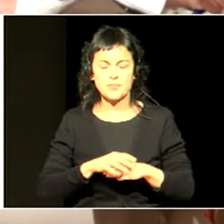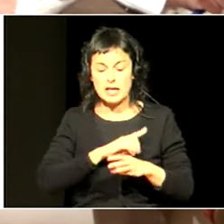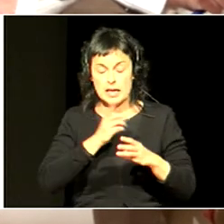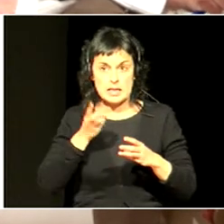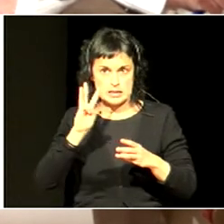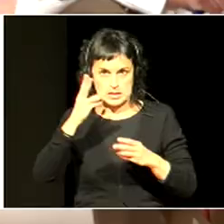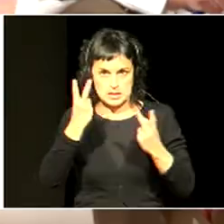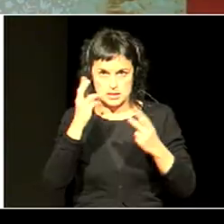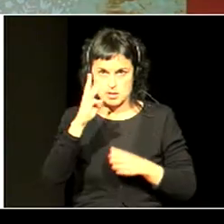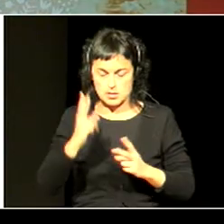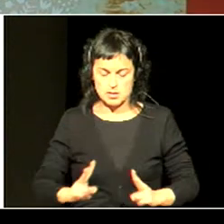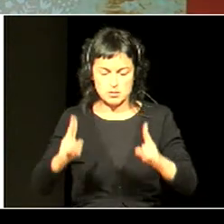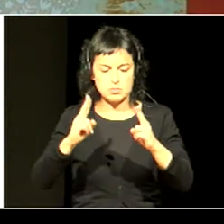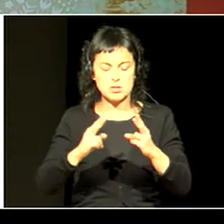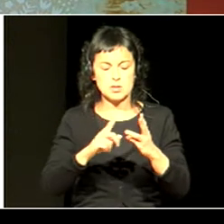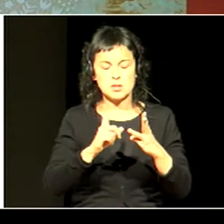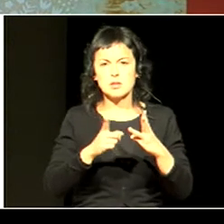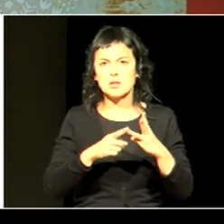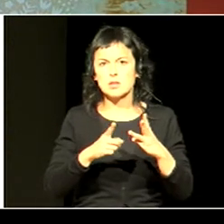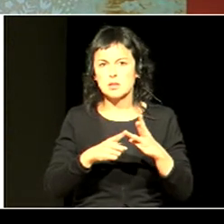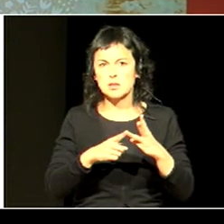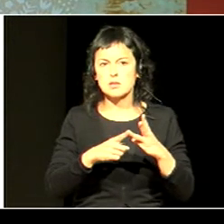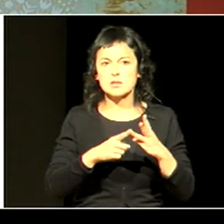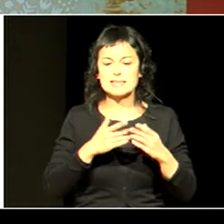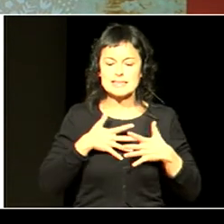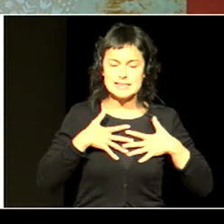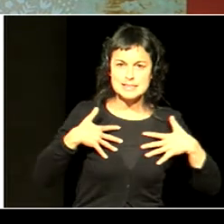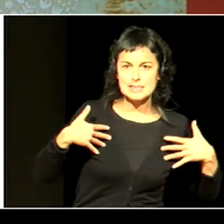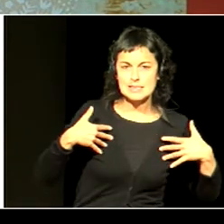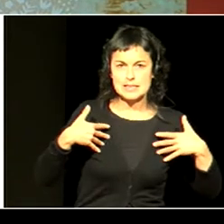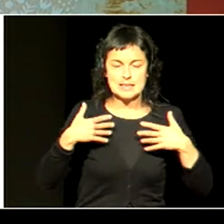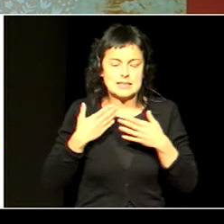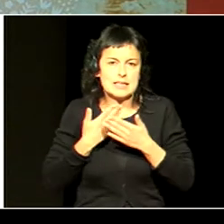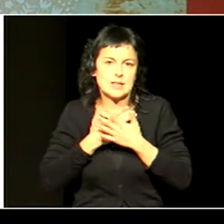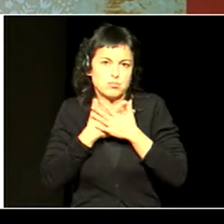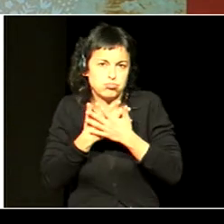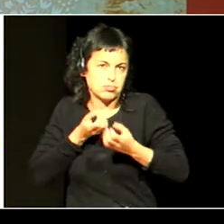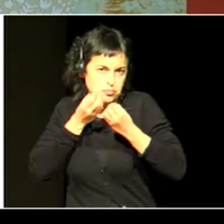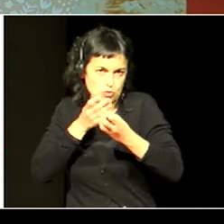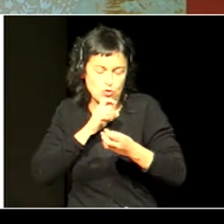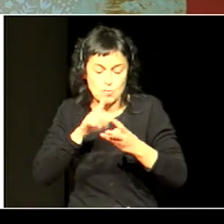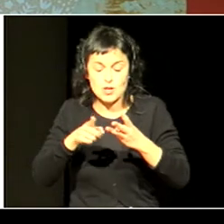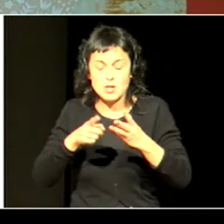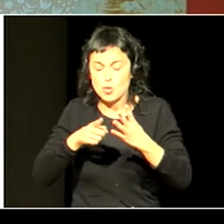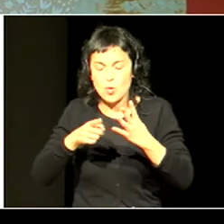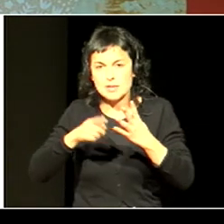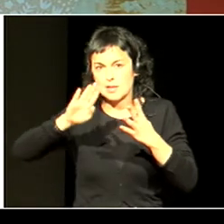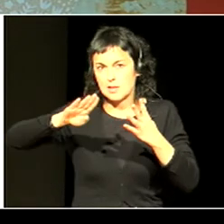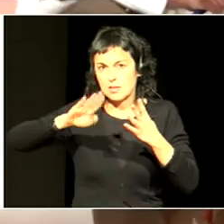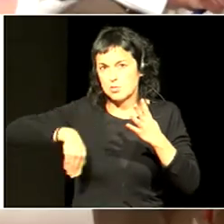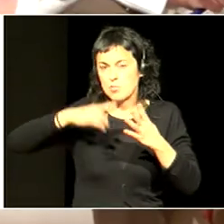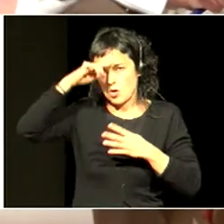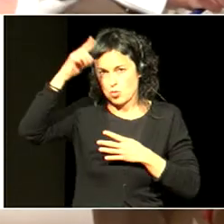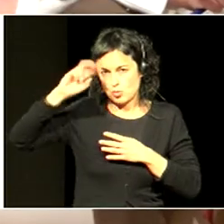da sentimendu, emozio eta afektuen hezkuntza eta laugarrena da kultura artekotasuna. Orduan, gu daukagu elkarrekin deitzen den programa